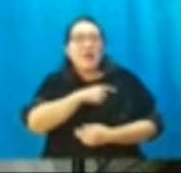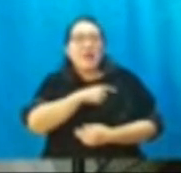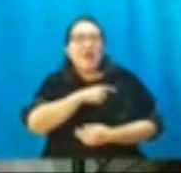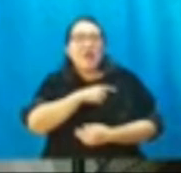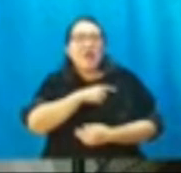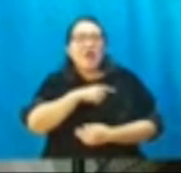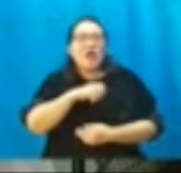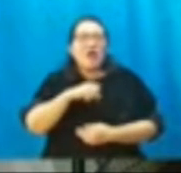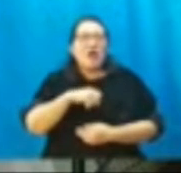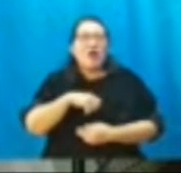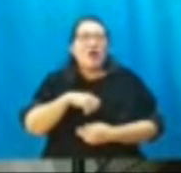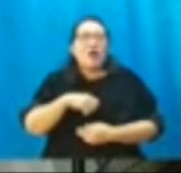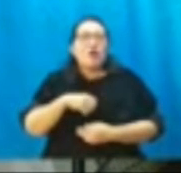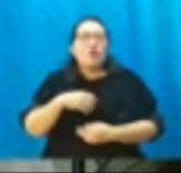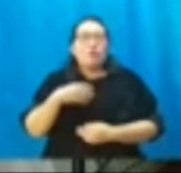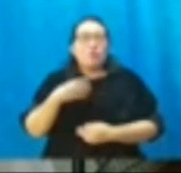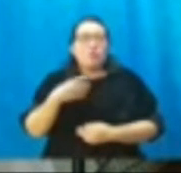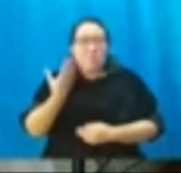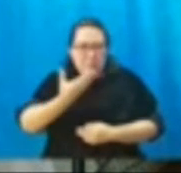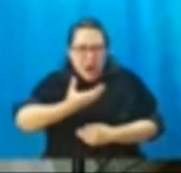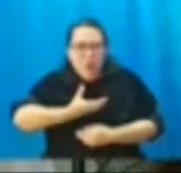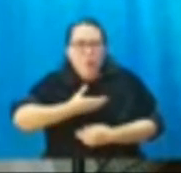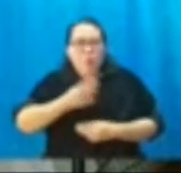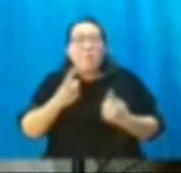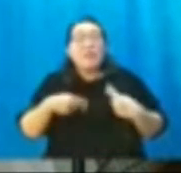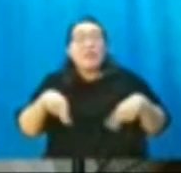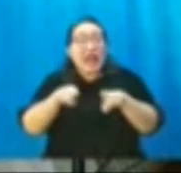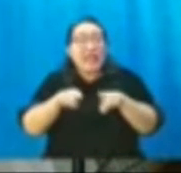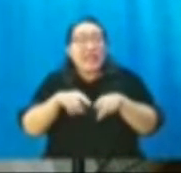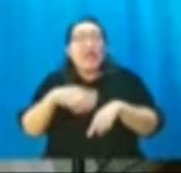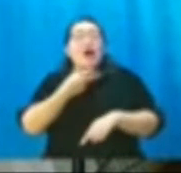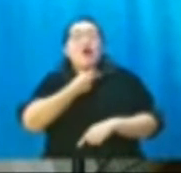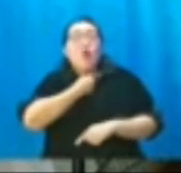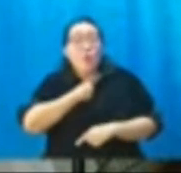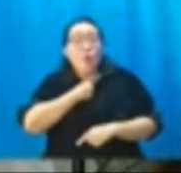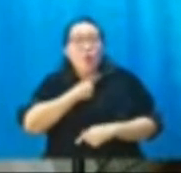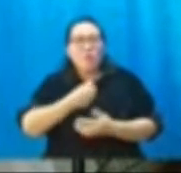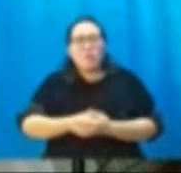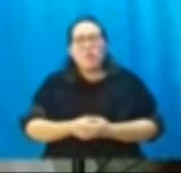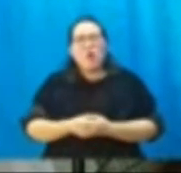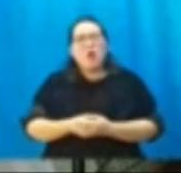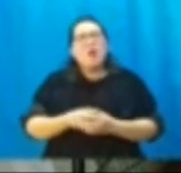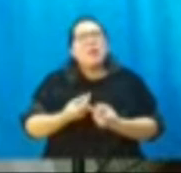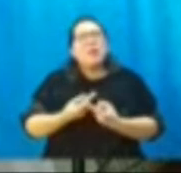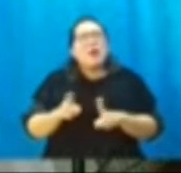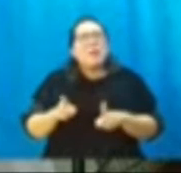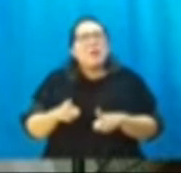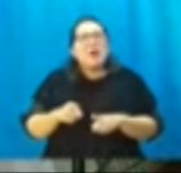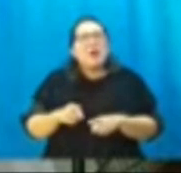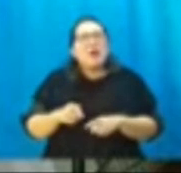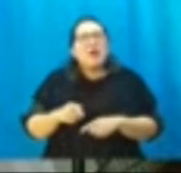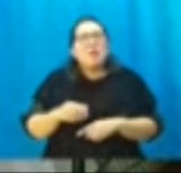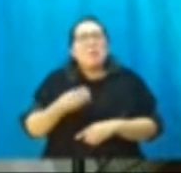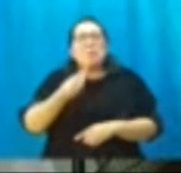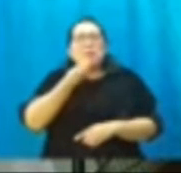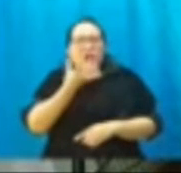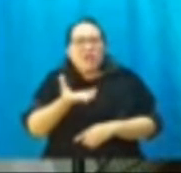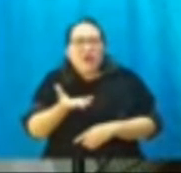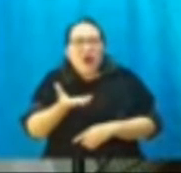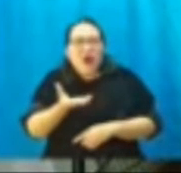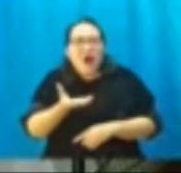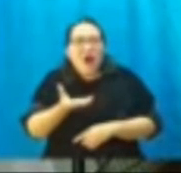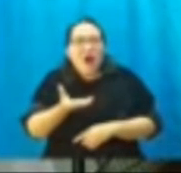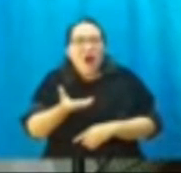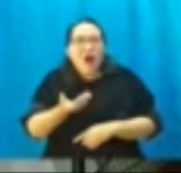Katolik kau bagus kata plastik hai hai pertanyaannya kalau jadi Katolik nanti setiap bulan